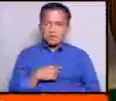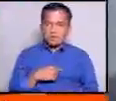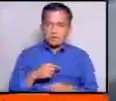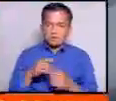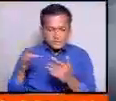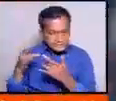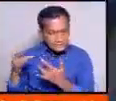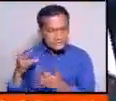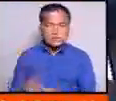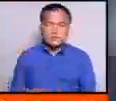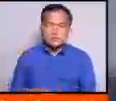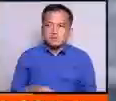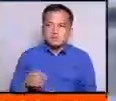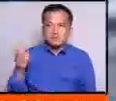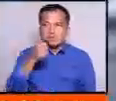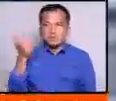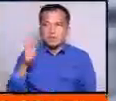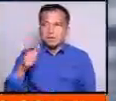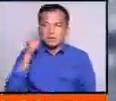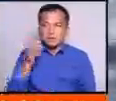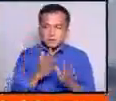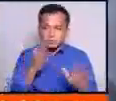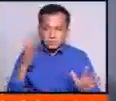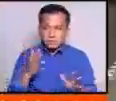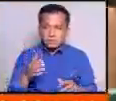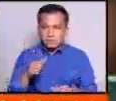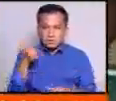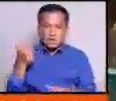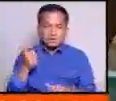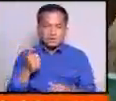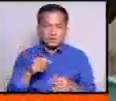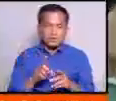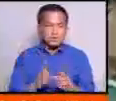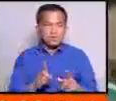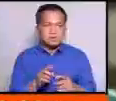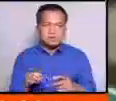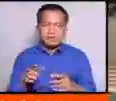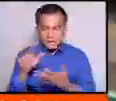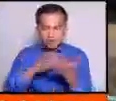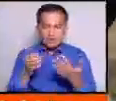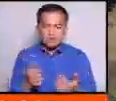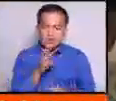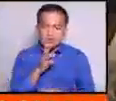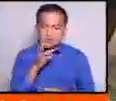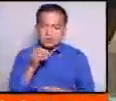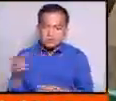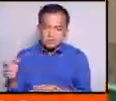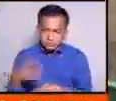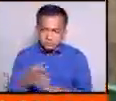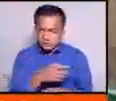na. Yung iba, ayaw nilang kumila ng maayos, yung iba, ayaw pumunta sa likod. Ay, nagkakagulo kami sa tubig ngayon dahil na yung mga nakakuha